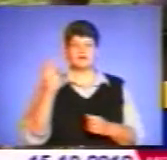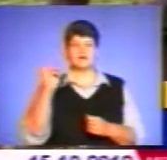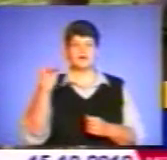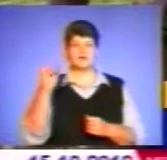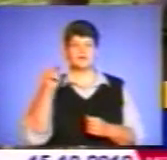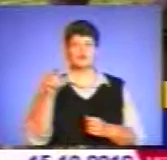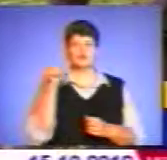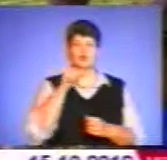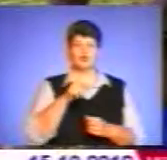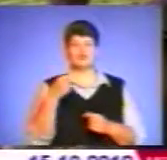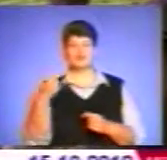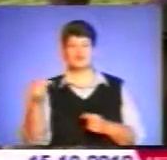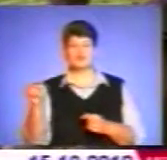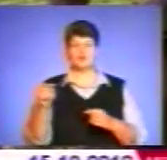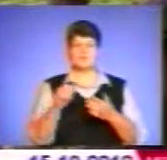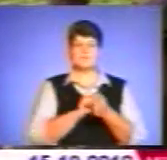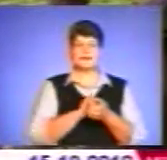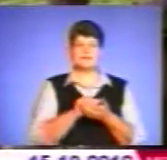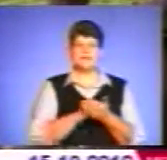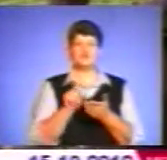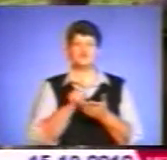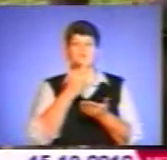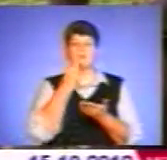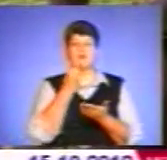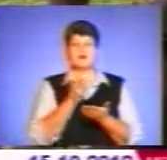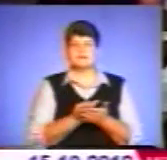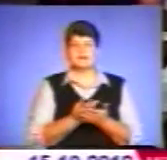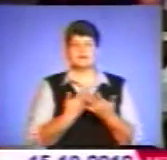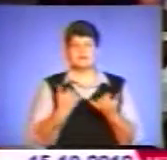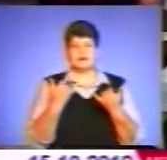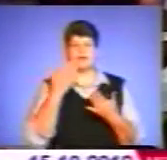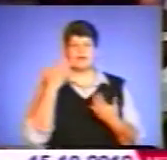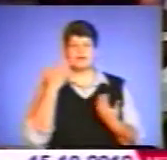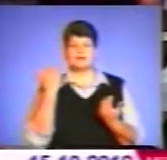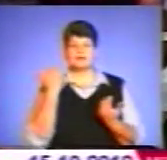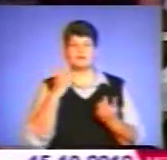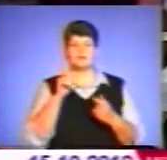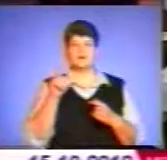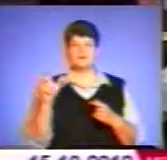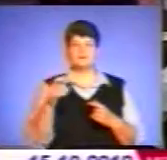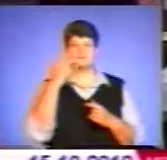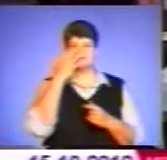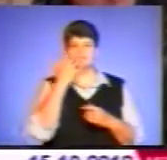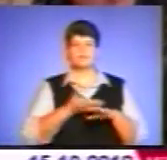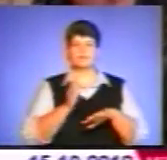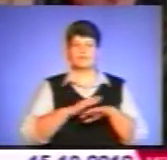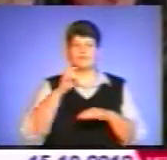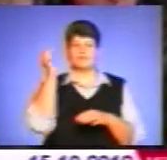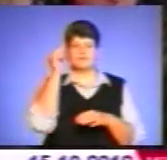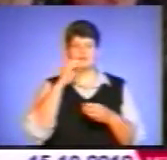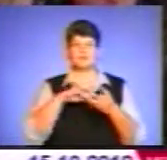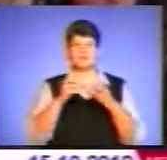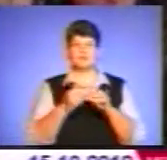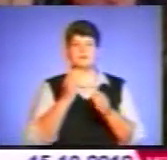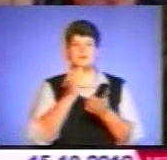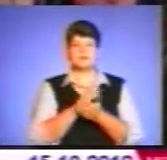того чи іншого матеріалу, чи щось показати. Зараз є легше. Людям із вадами зору не тільки важко навчатися, труднощі виникають